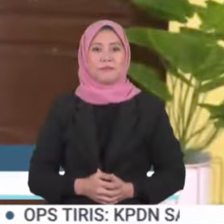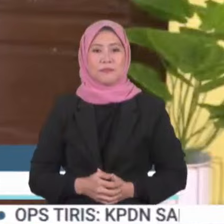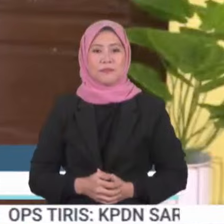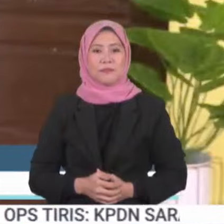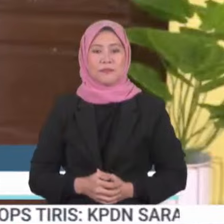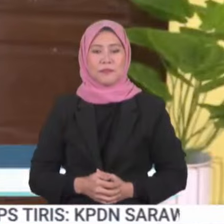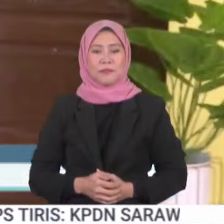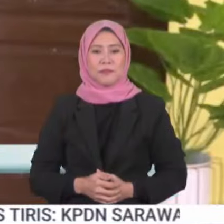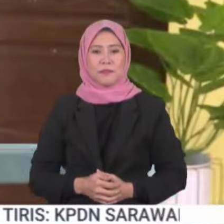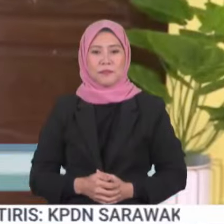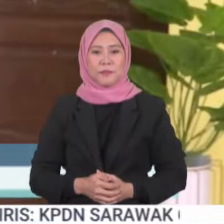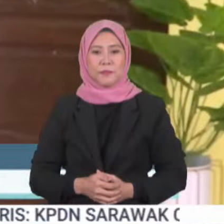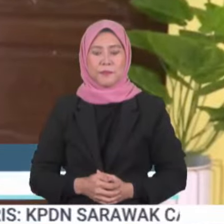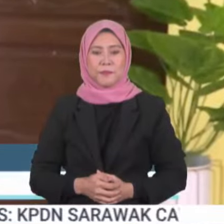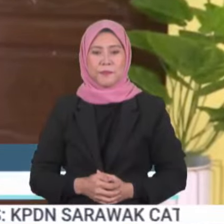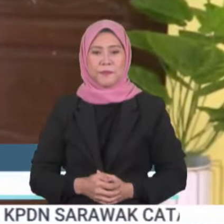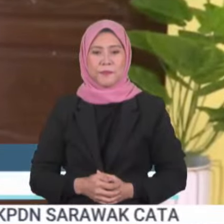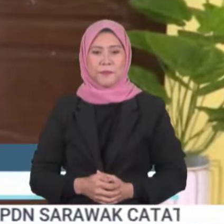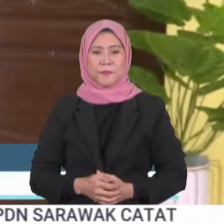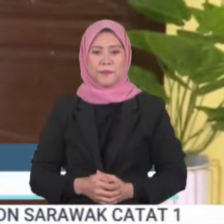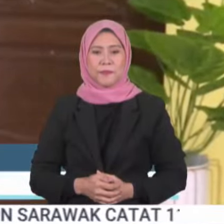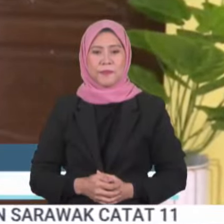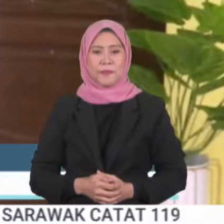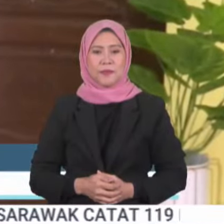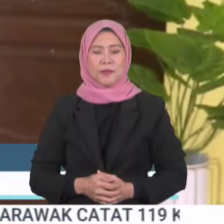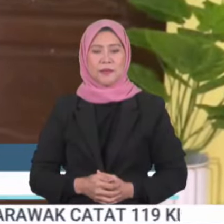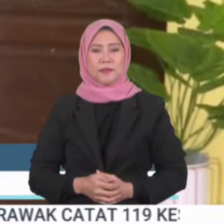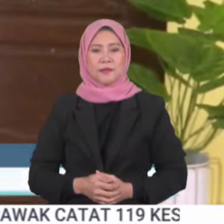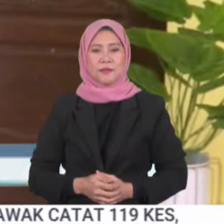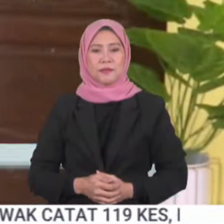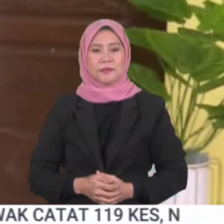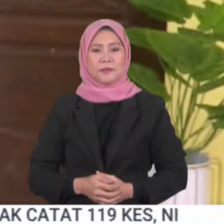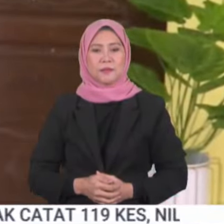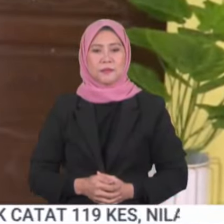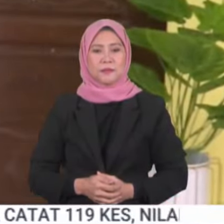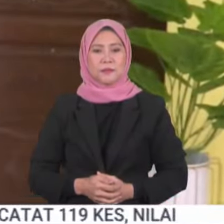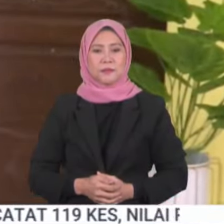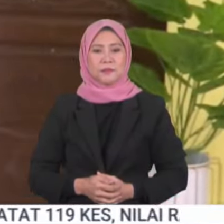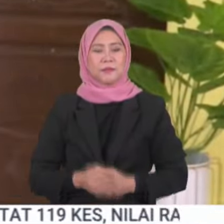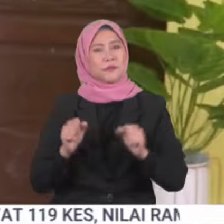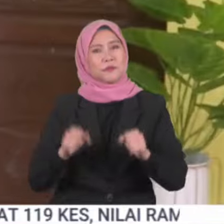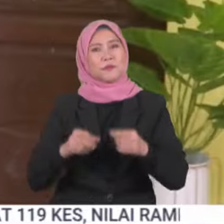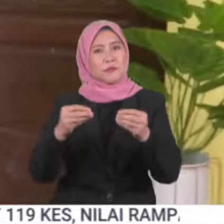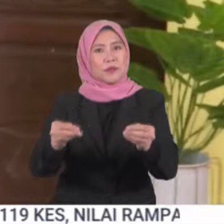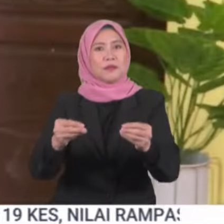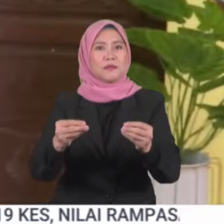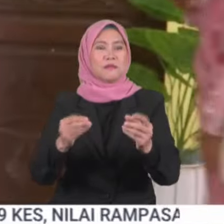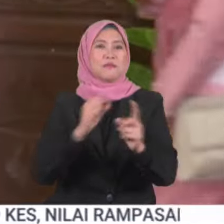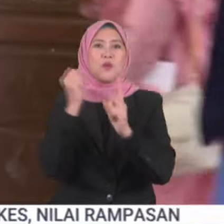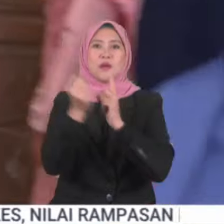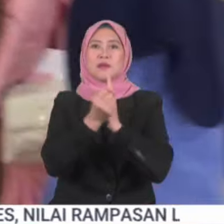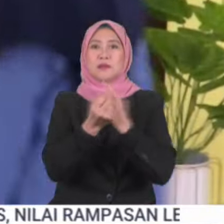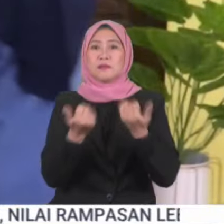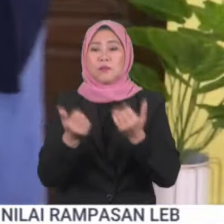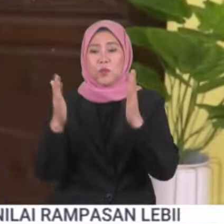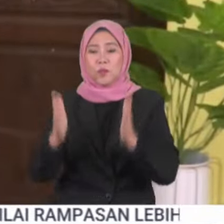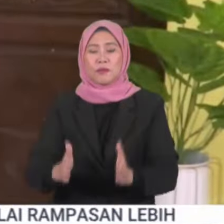kata dapat memberikan suasana pada terutamanya pada warga